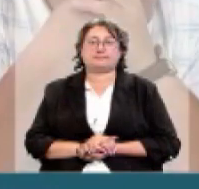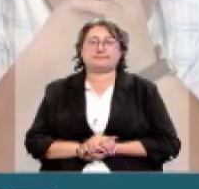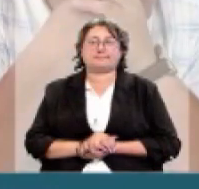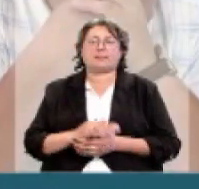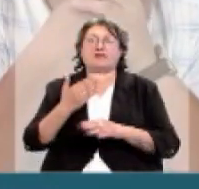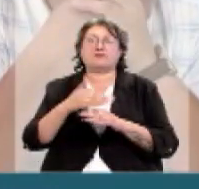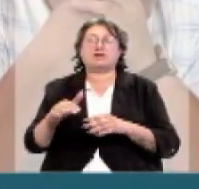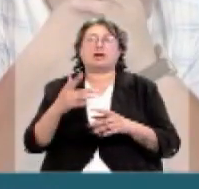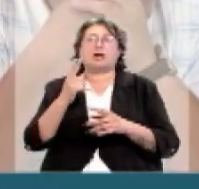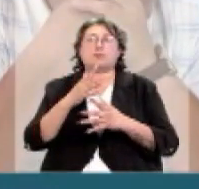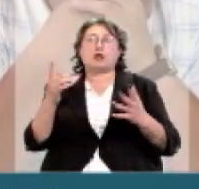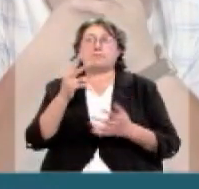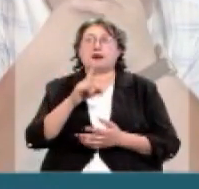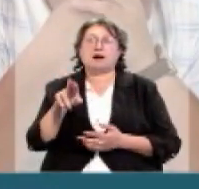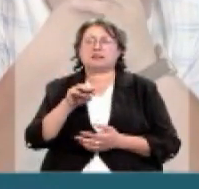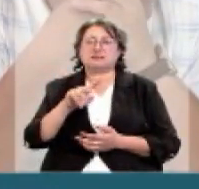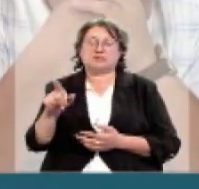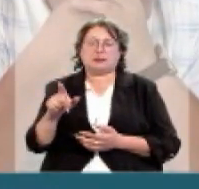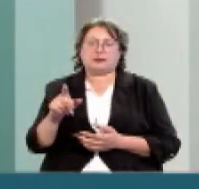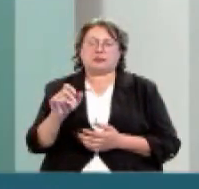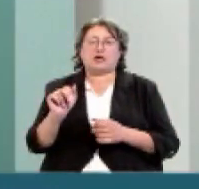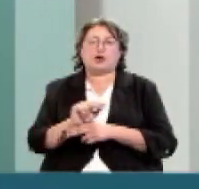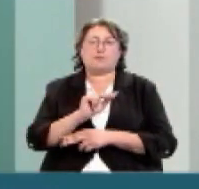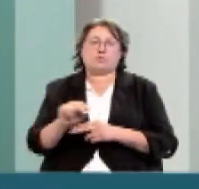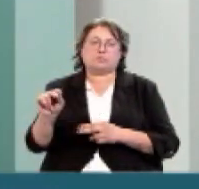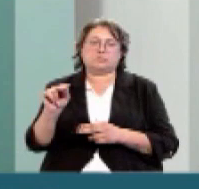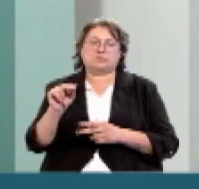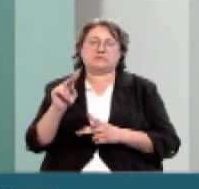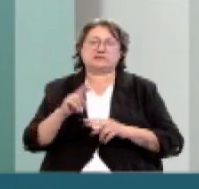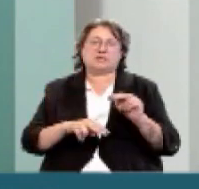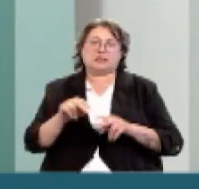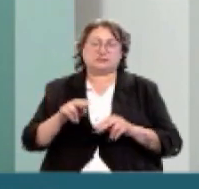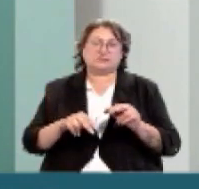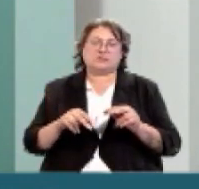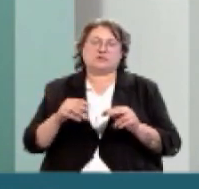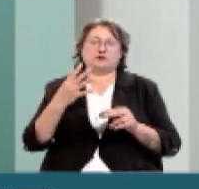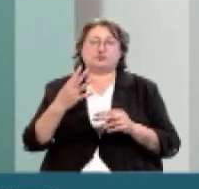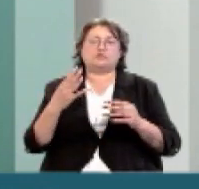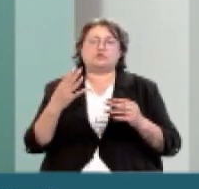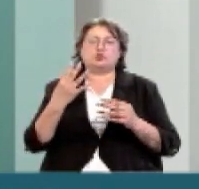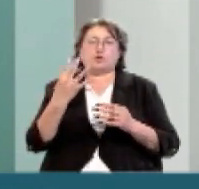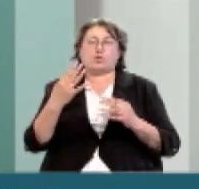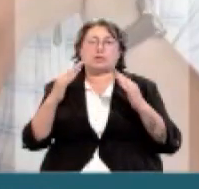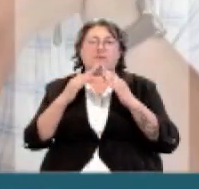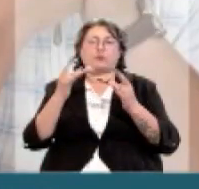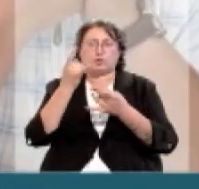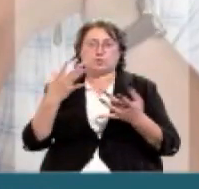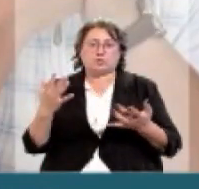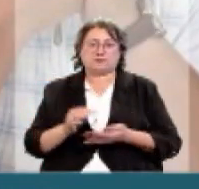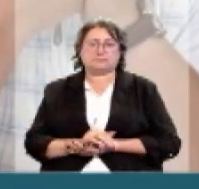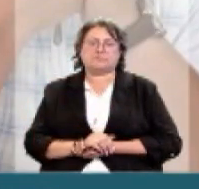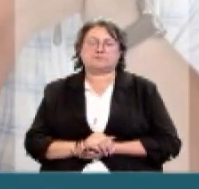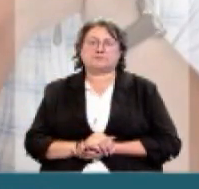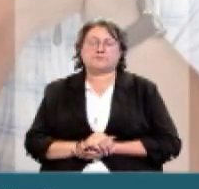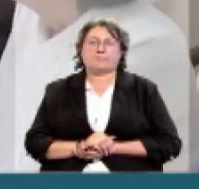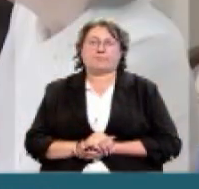тілінің қолдан саясы қайткенде кеңеймек. Бұл бағытта қолға алынған жобалар қаншалықты нәтиже беріп жатыр. Кеңес мүшелері бұл мәселені де талқылады. Облыстағы